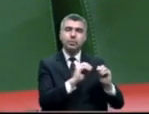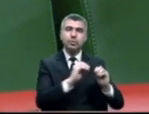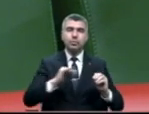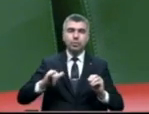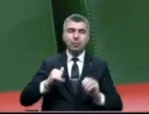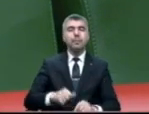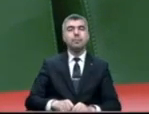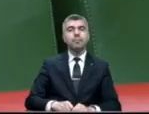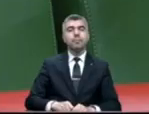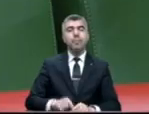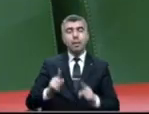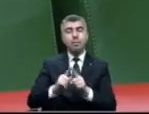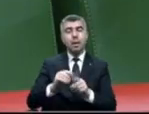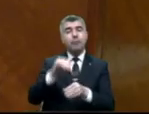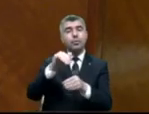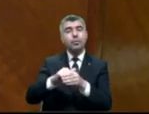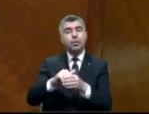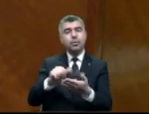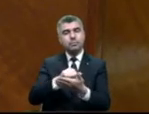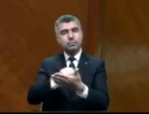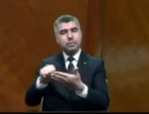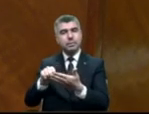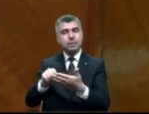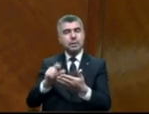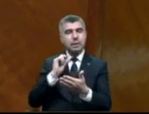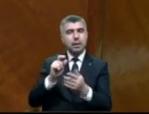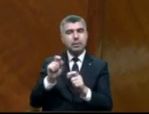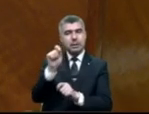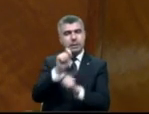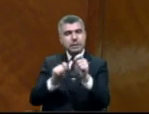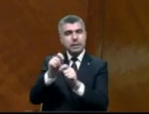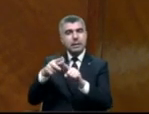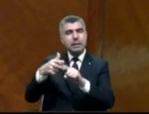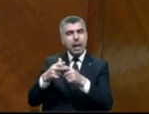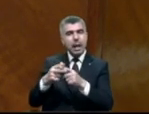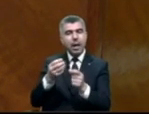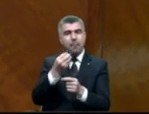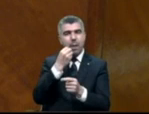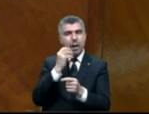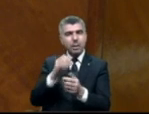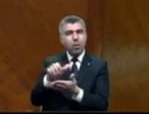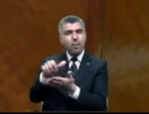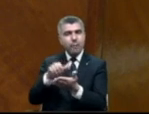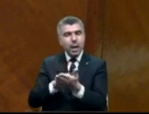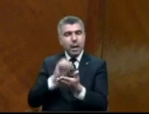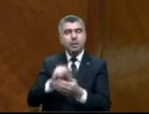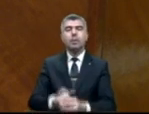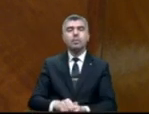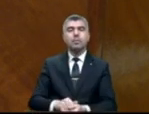آلية التحفيز واللي فيها صندوق التنمية الفلاحية، برنامج الصناعات الغذائية، برنامج الأقطاب الصناعات الفلاحية